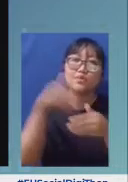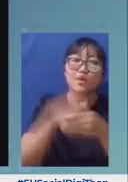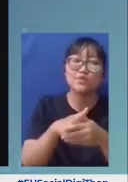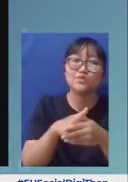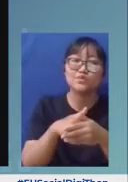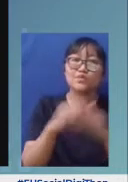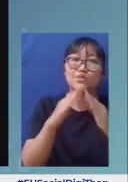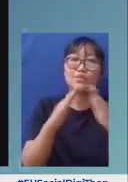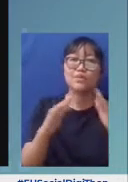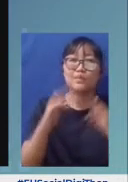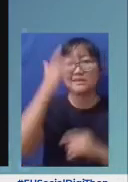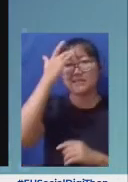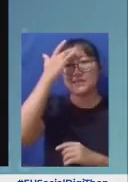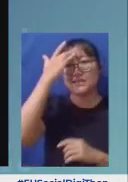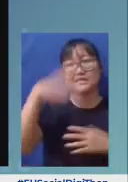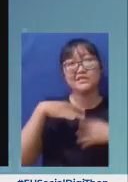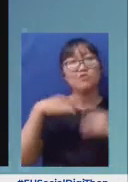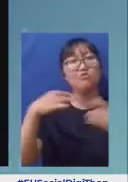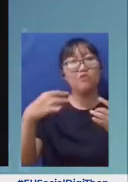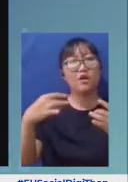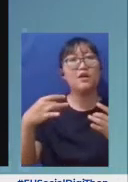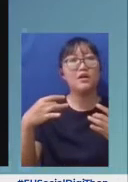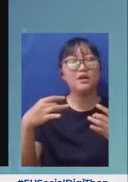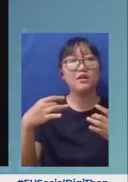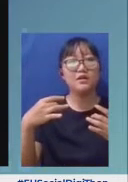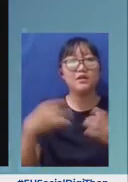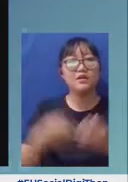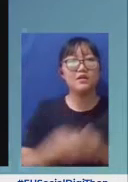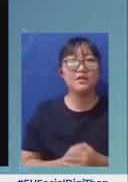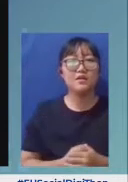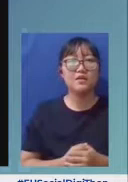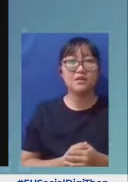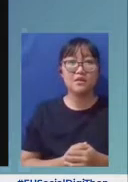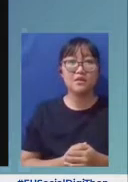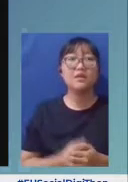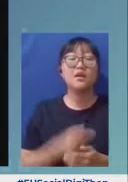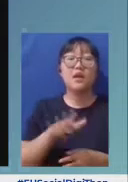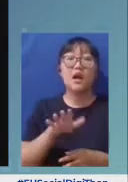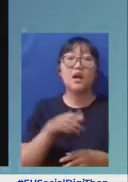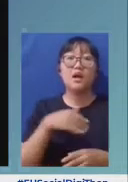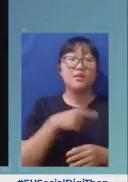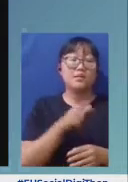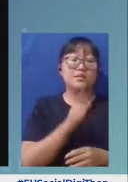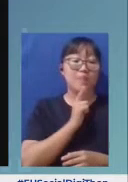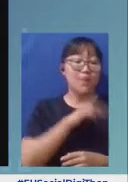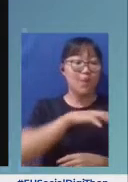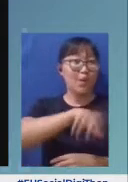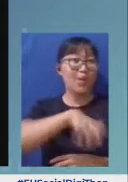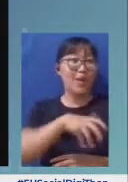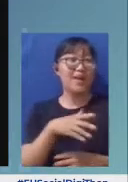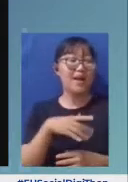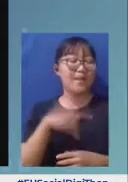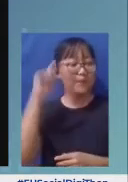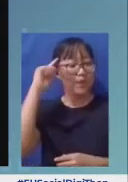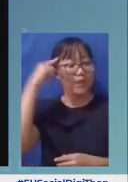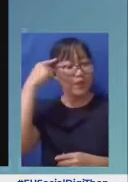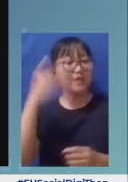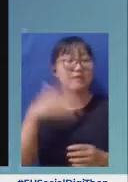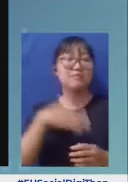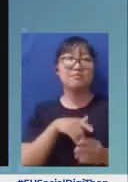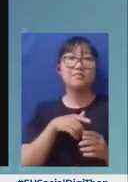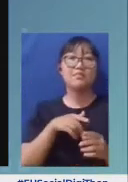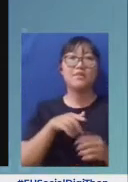sebentar ya. Dan karena cepat orang tuanya care ya, peduli banget, maka dia bisa segera diatasi